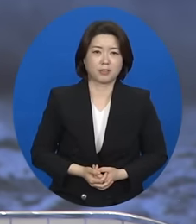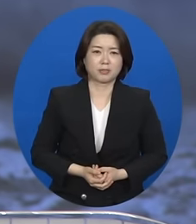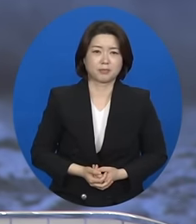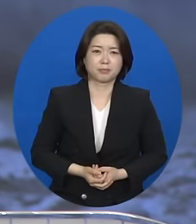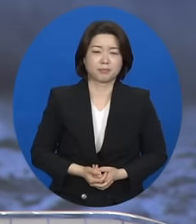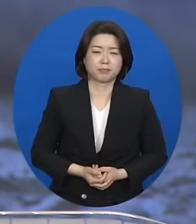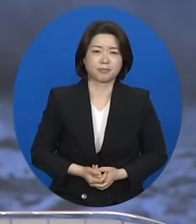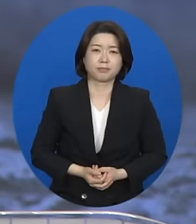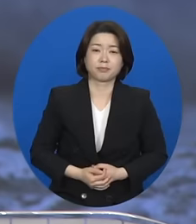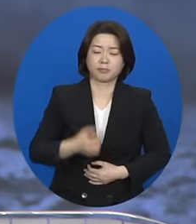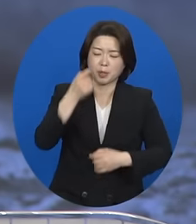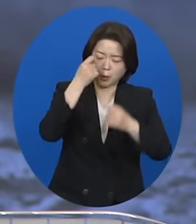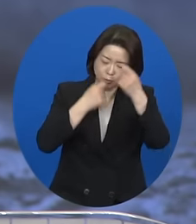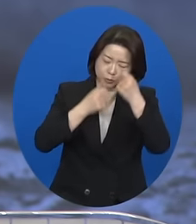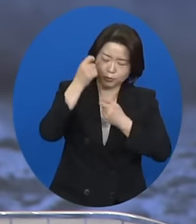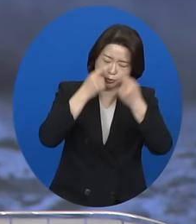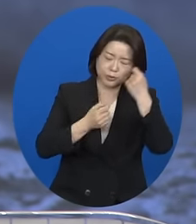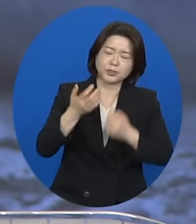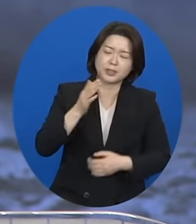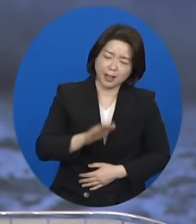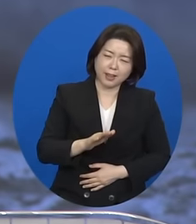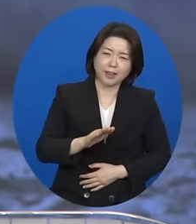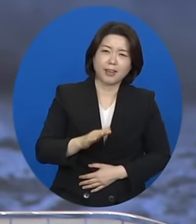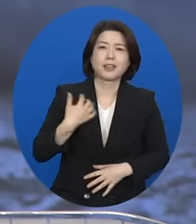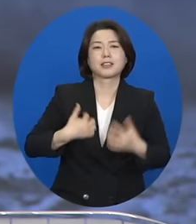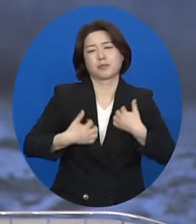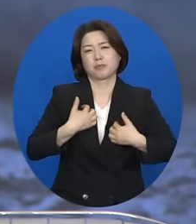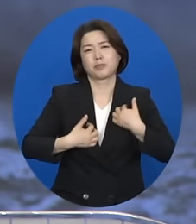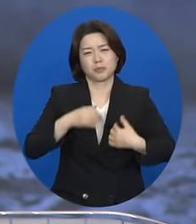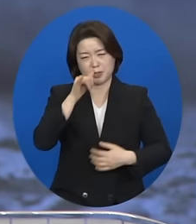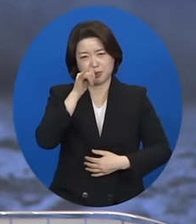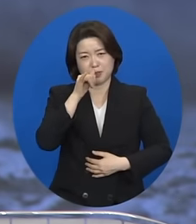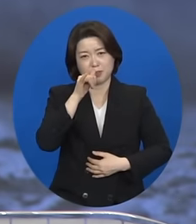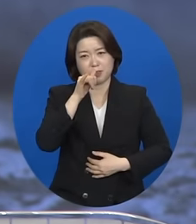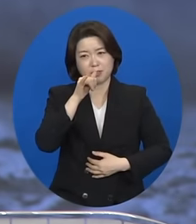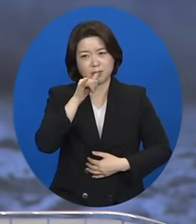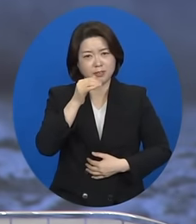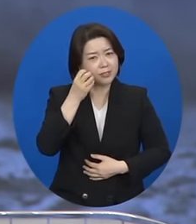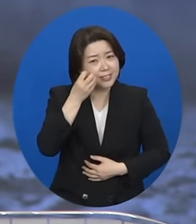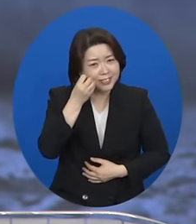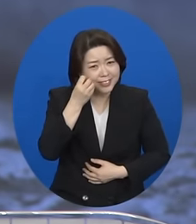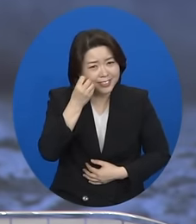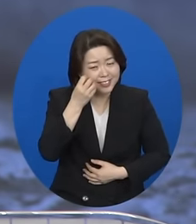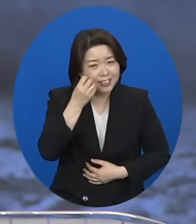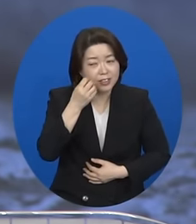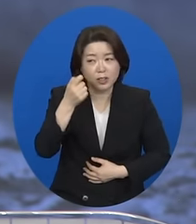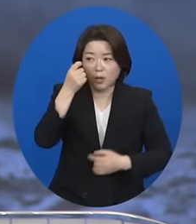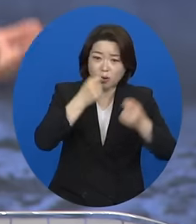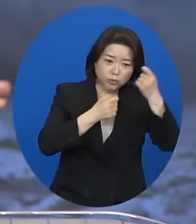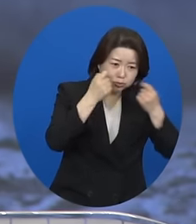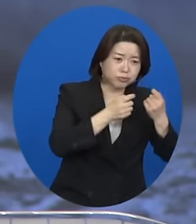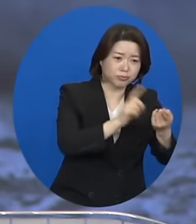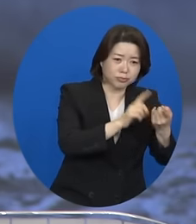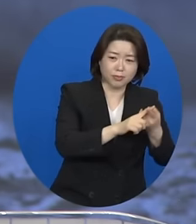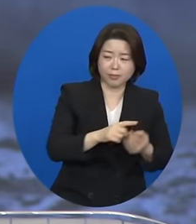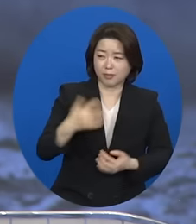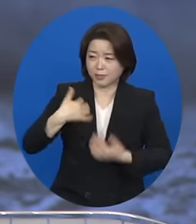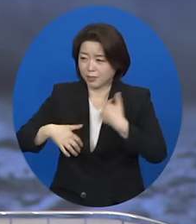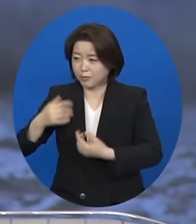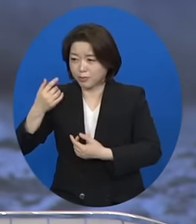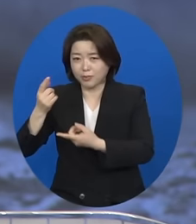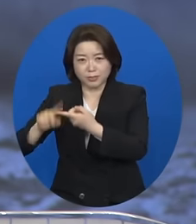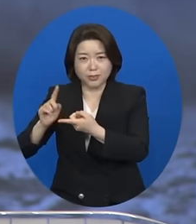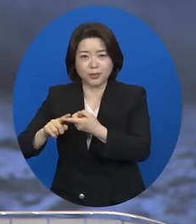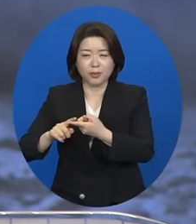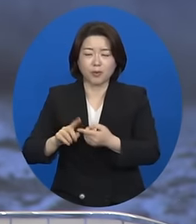아십니까 울면서 기뻐하는 거 이상하죠 울면 오는 것이고 기뻐하면 기는 것인데 어떻게